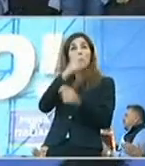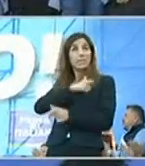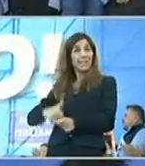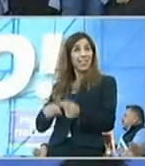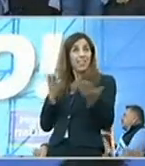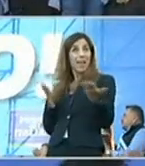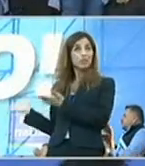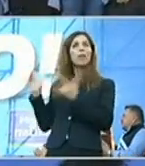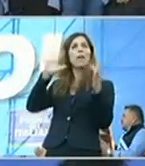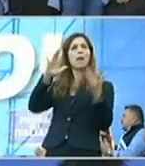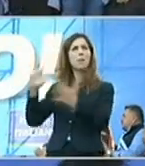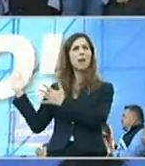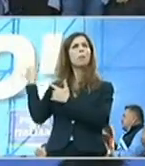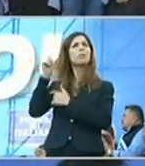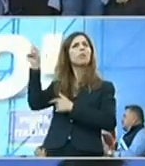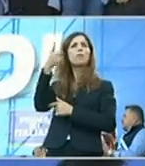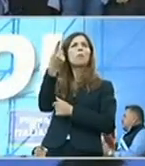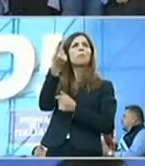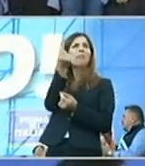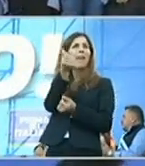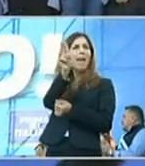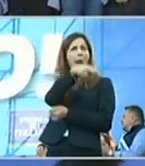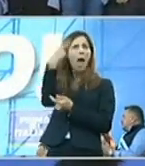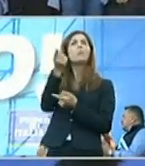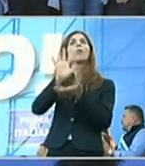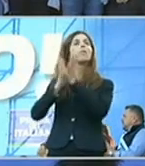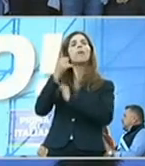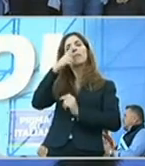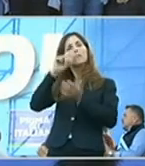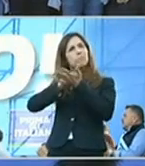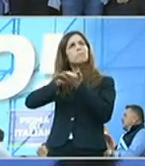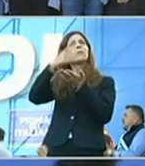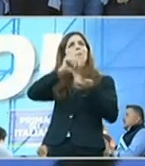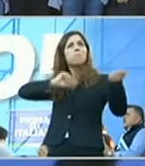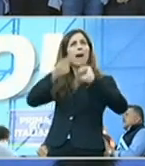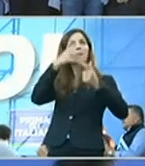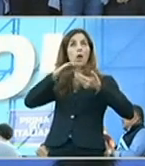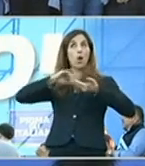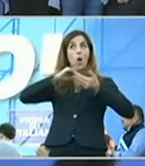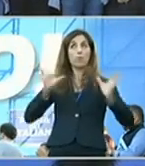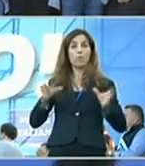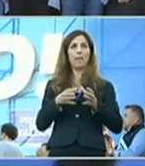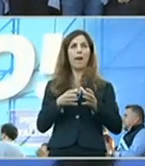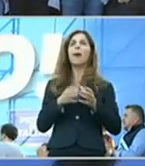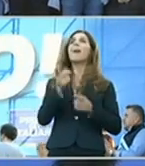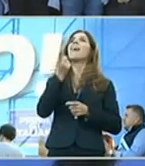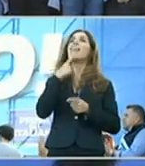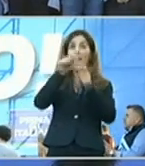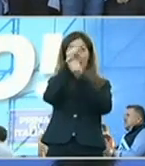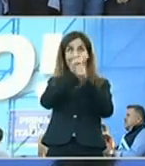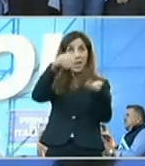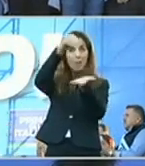si battono per le loro comunità. E dove c'è un sindaco della Lega, clandestini non ne arrivano